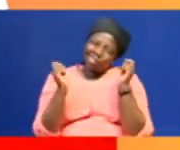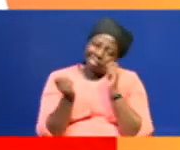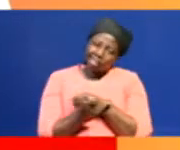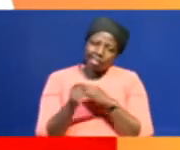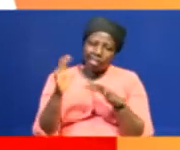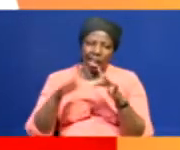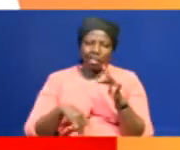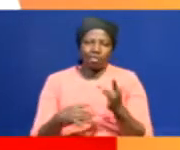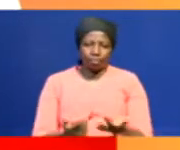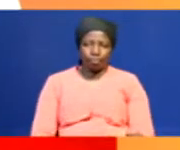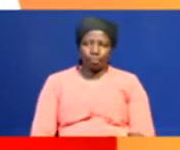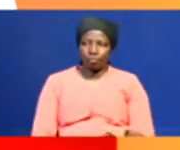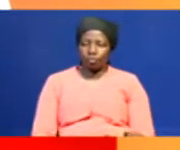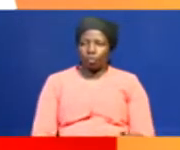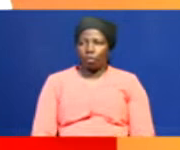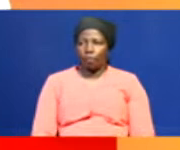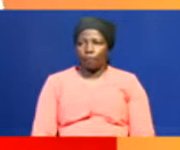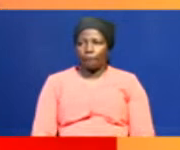inaitwaje ile